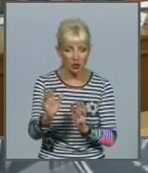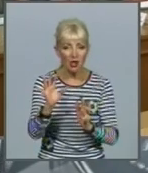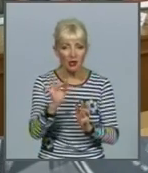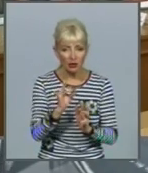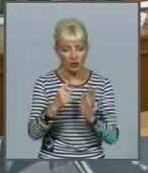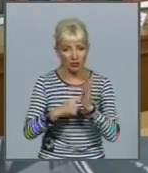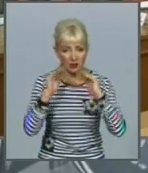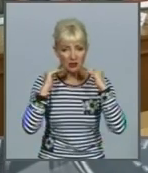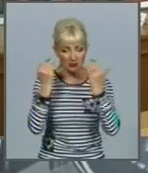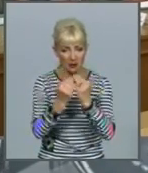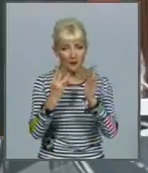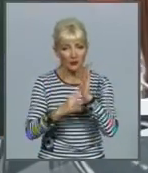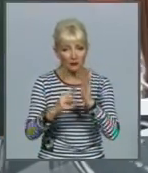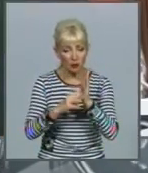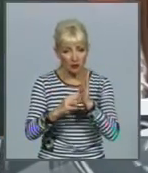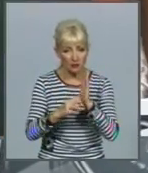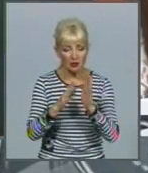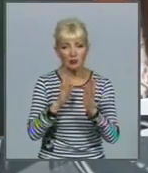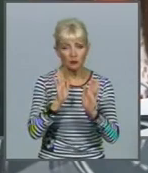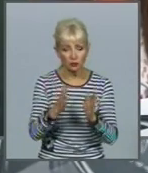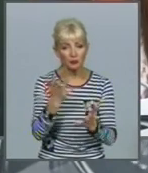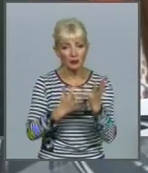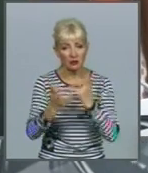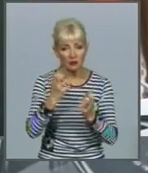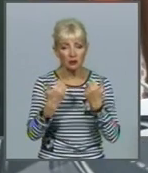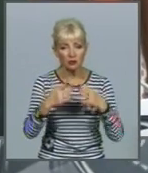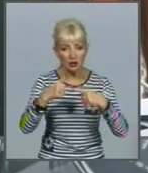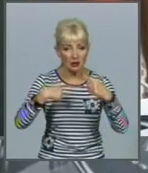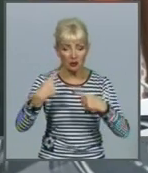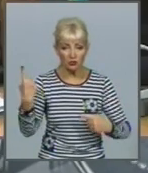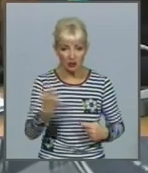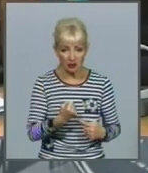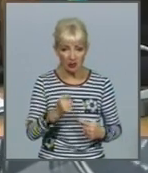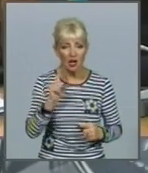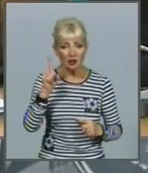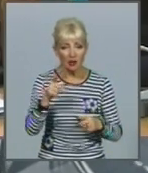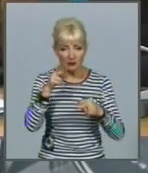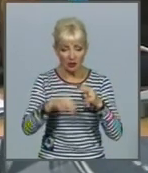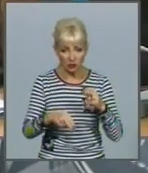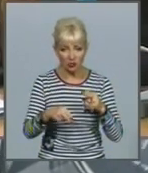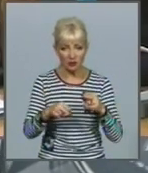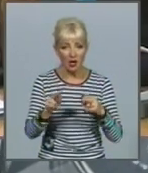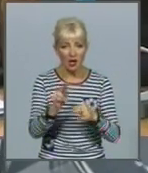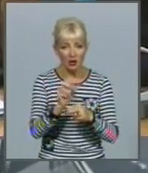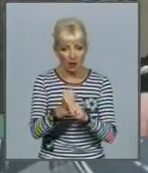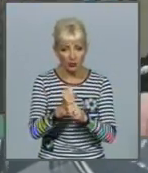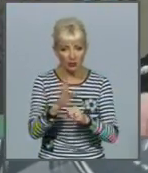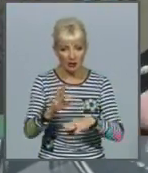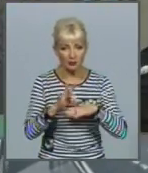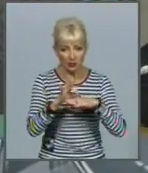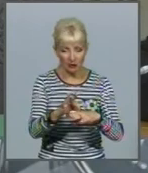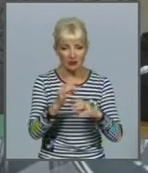80 будуть повноцінно приймати хворих вже з наступного тижня. Там завершують роботи з проведення кисневого проводу.